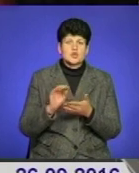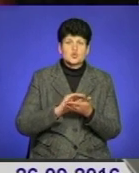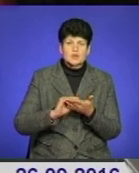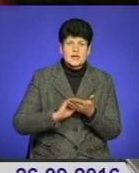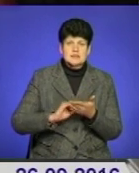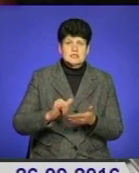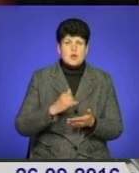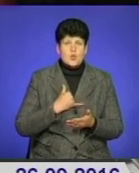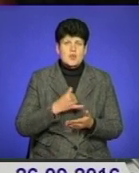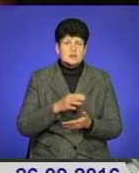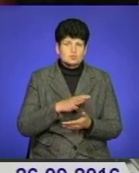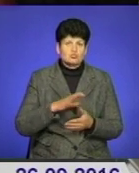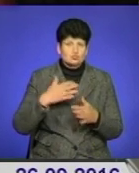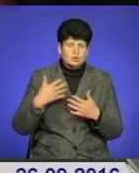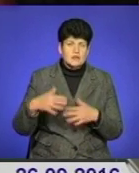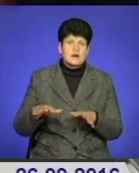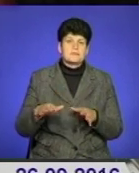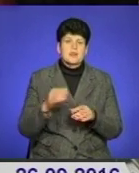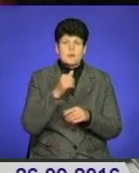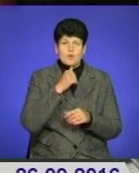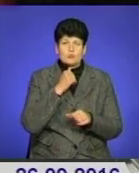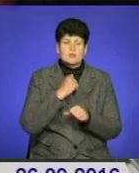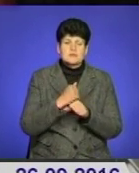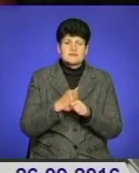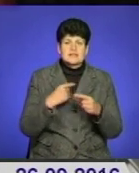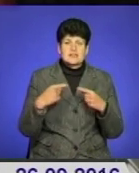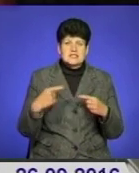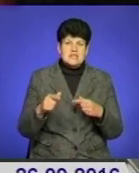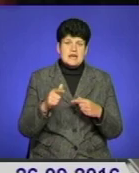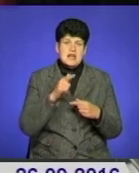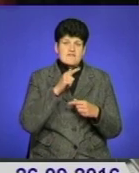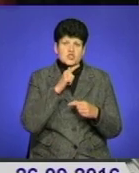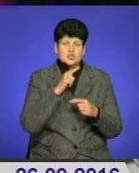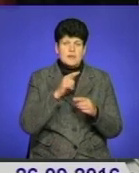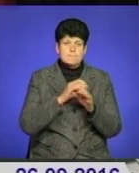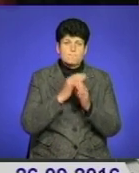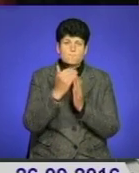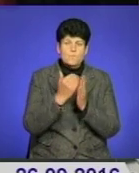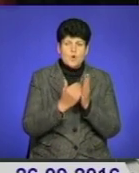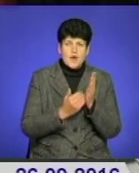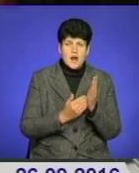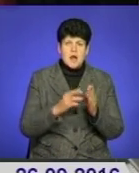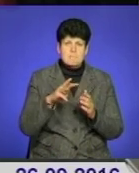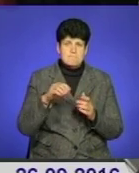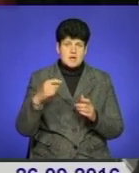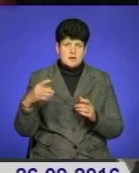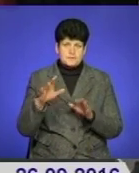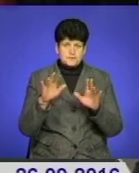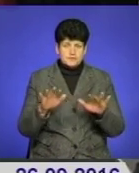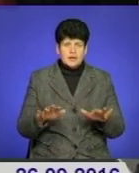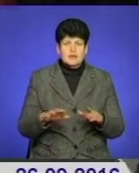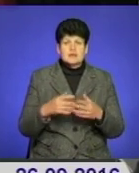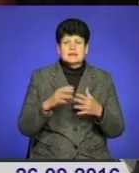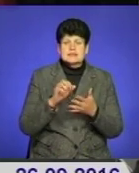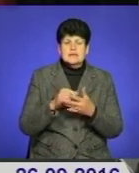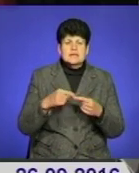журналістика в нас була, і пробували працювати в різних графічних програмах, по фотографіях також були заняття. Тобто заняття